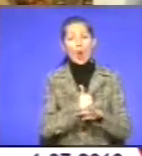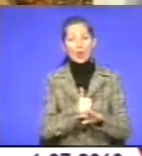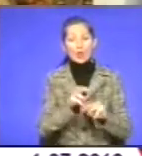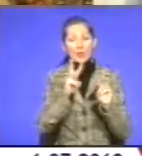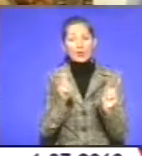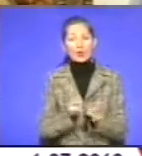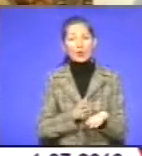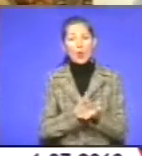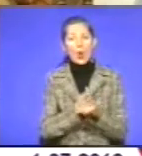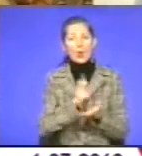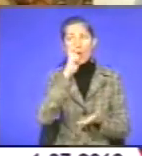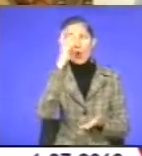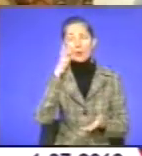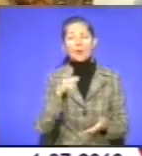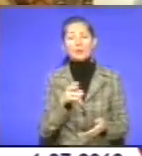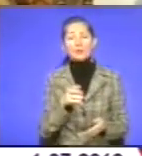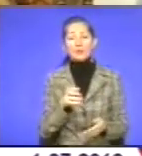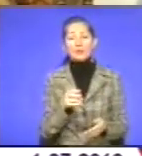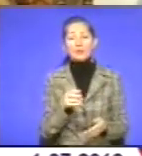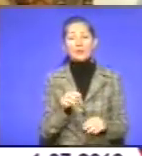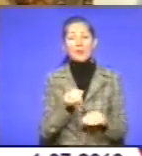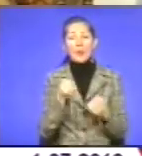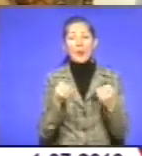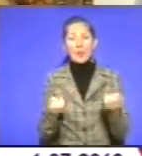літургію блаженної пам'яті владика